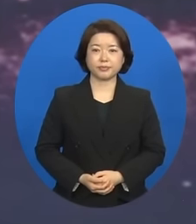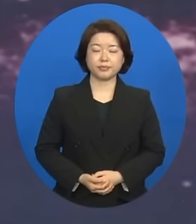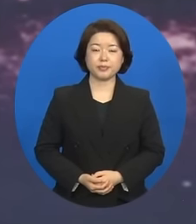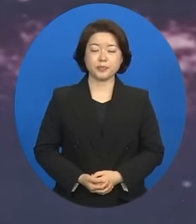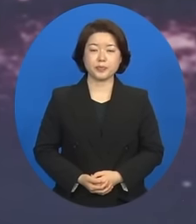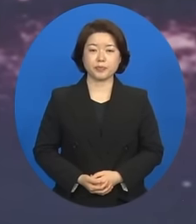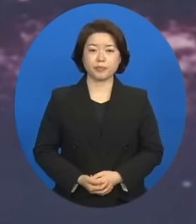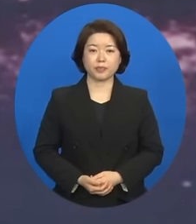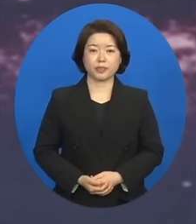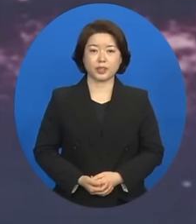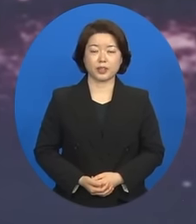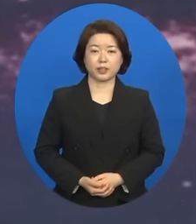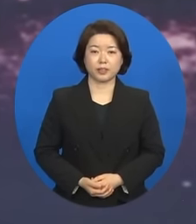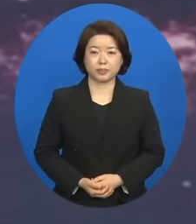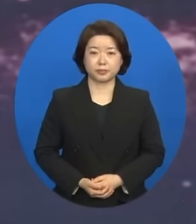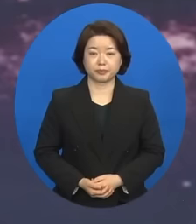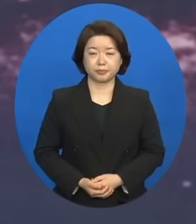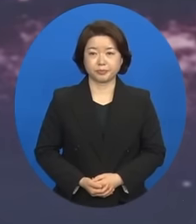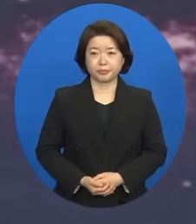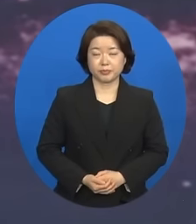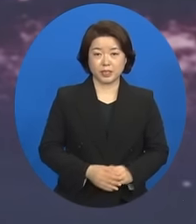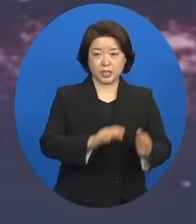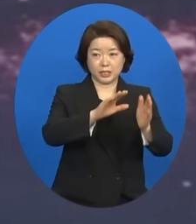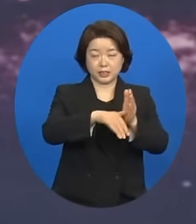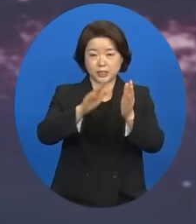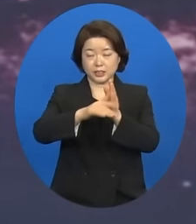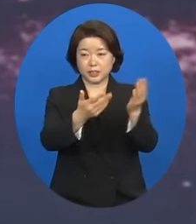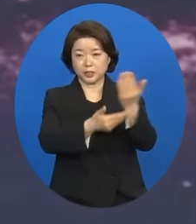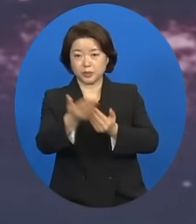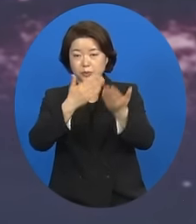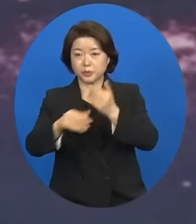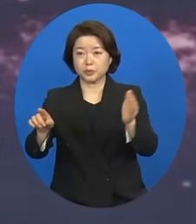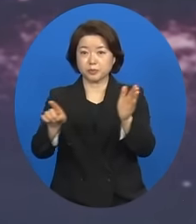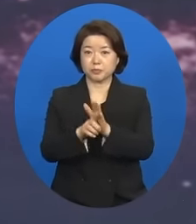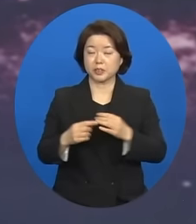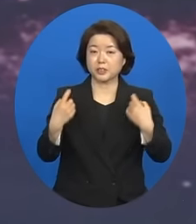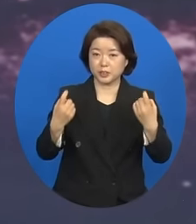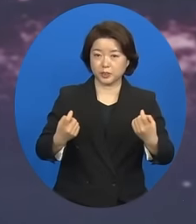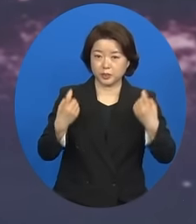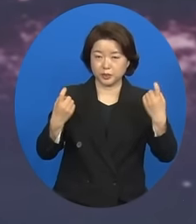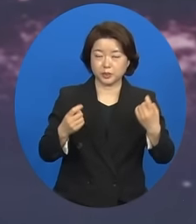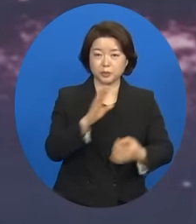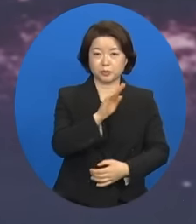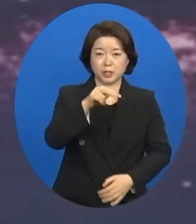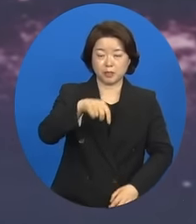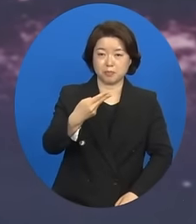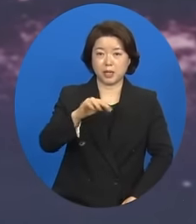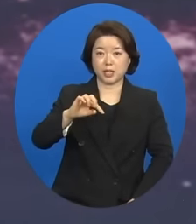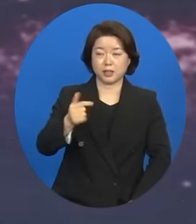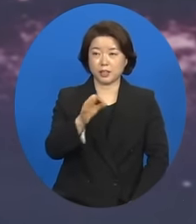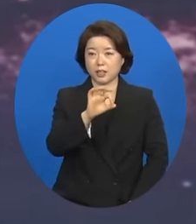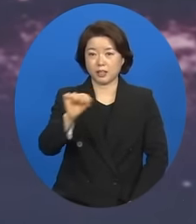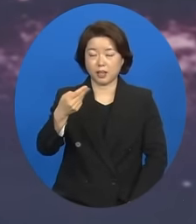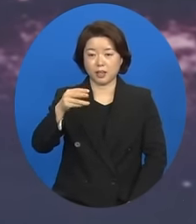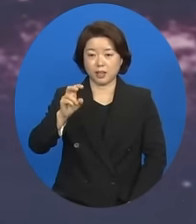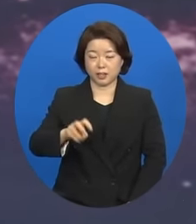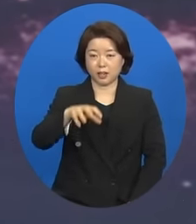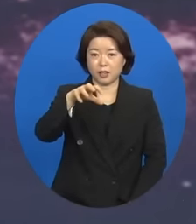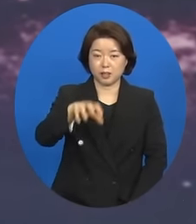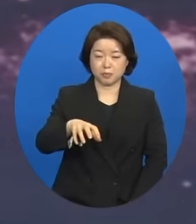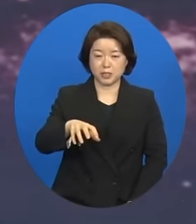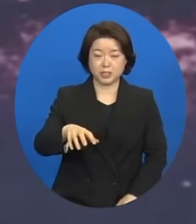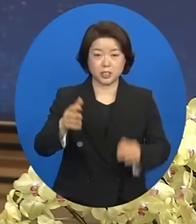말씀입니다네 세대를는 믿음의 여정 시즈 여섯 번째입니다 딴 아람에서가 통과해는의